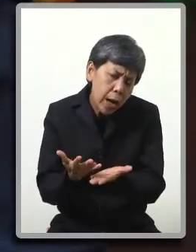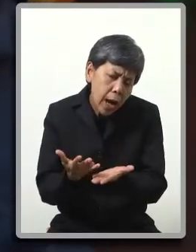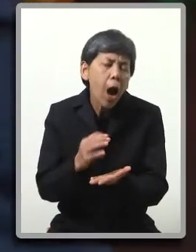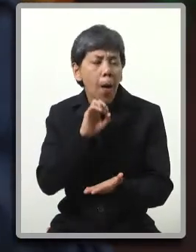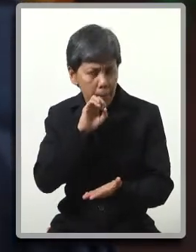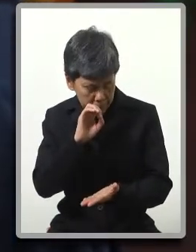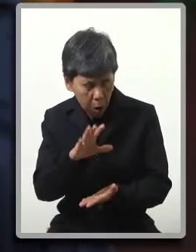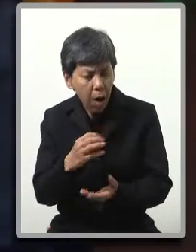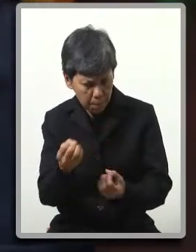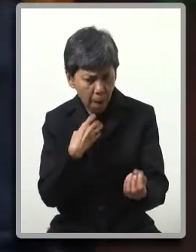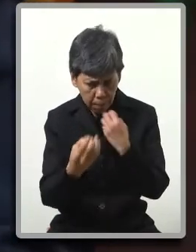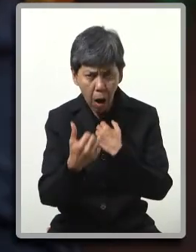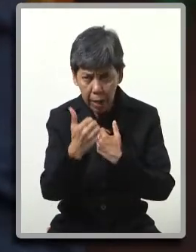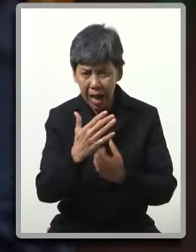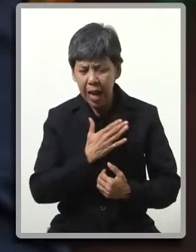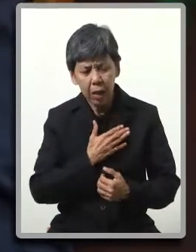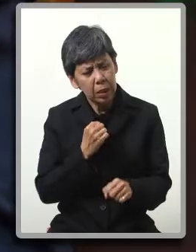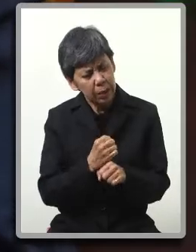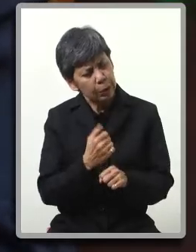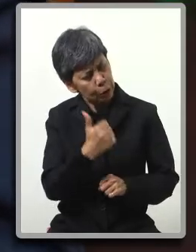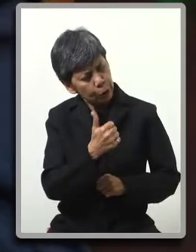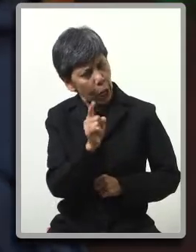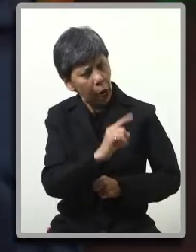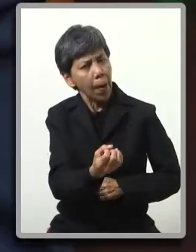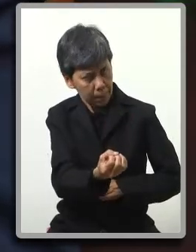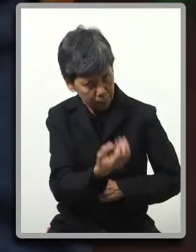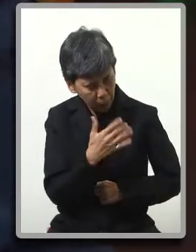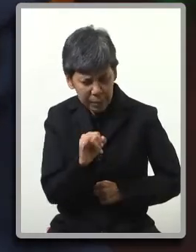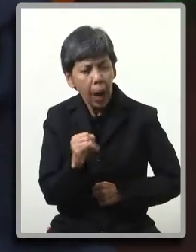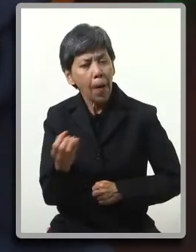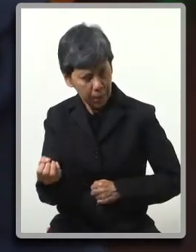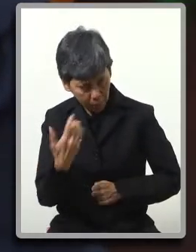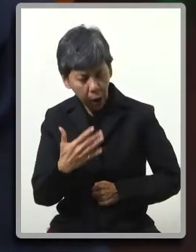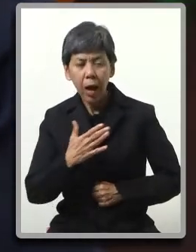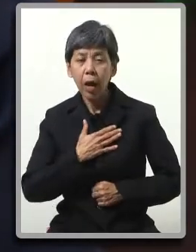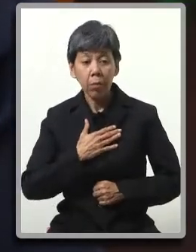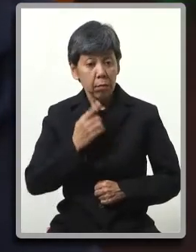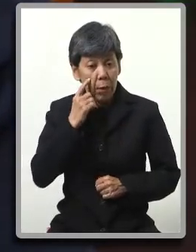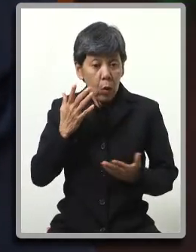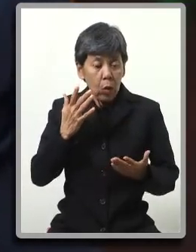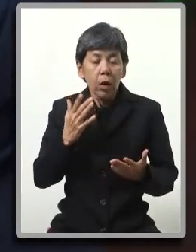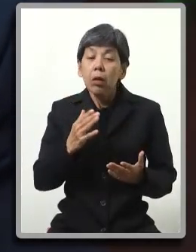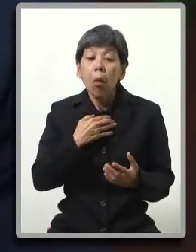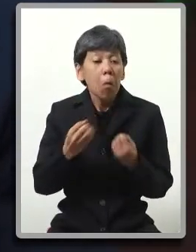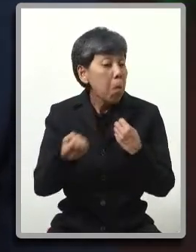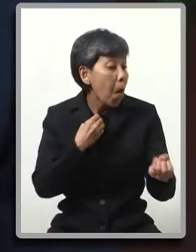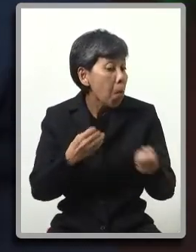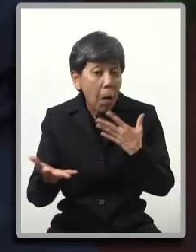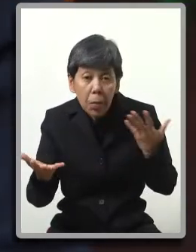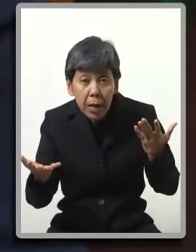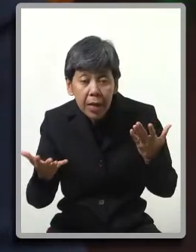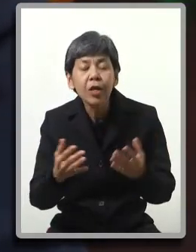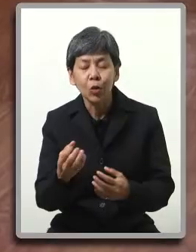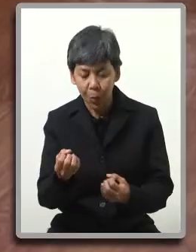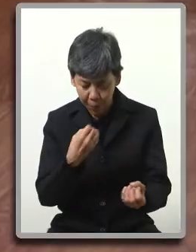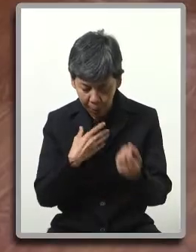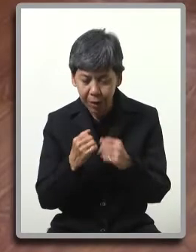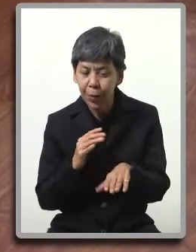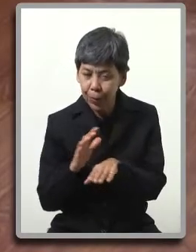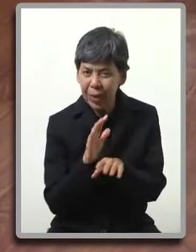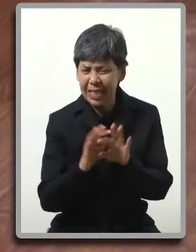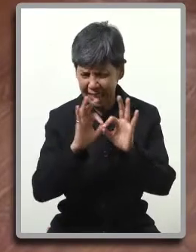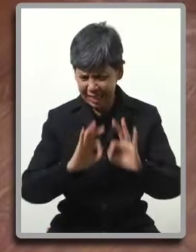เราบอกเราว่าอะไรเป็นสิ่งที่ดีและไม่ดีขสมกไม่สามารถจะอยู่ได้ถ้าไม่มีประชาชนผู้ใช้บริการ